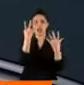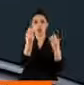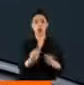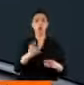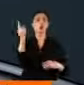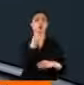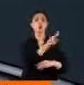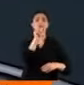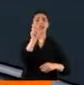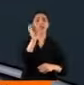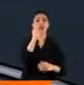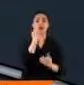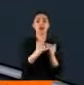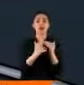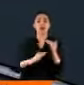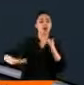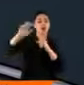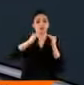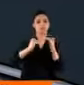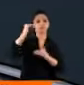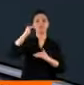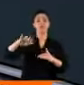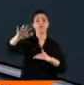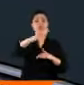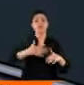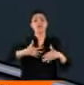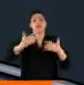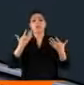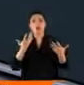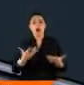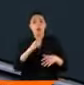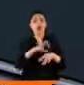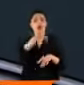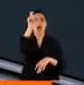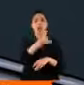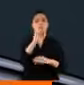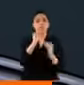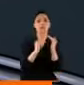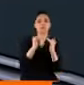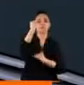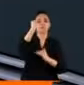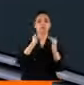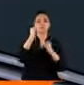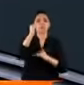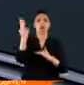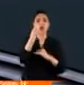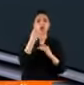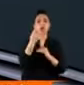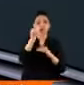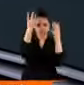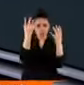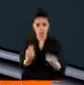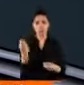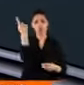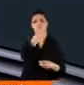%80'i artık kırmızı. Böyle bir şey olması elbette istenmiyordu, beklenmiyordu ama artan vakalar, günlük pozitif hasta sayısında yeniden 30 binleri görmemiz